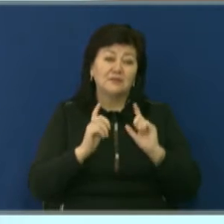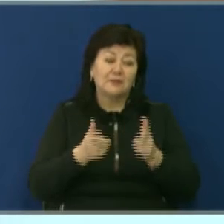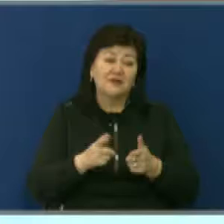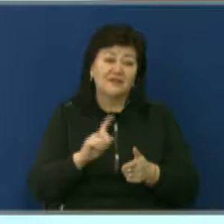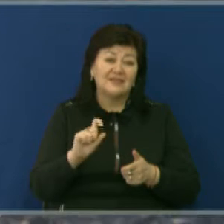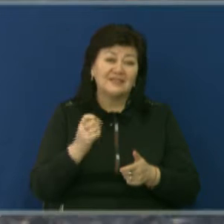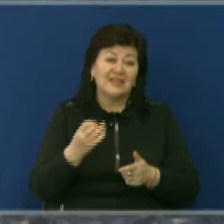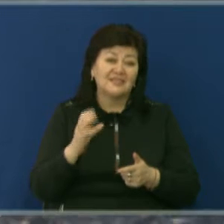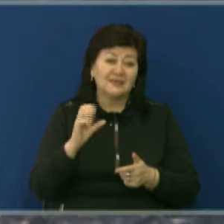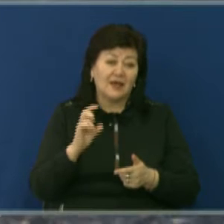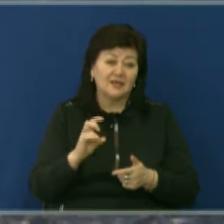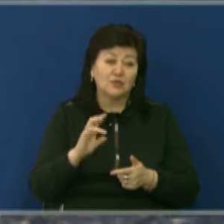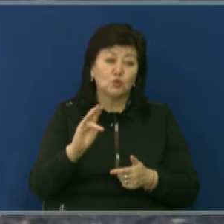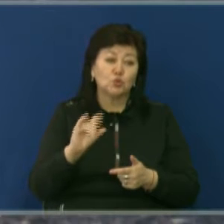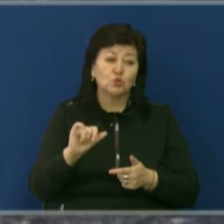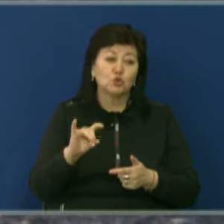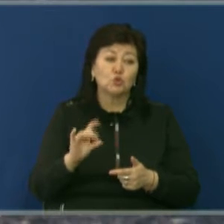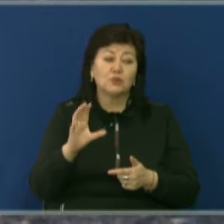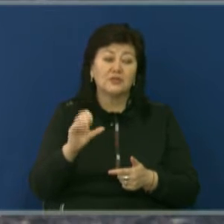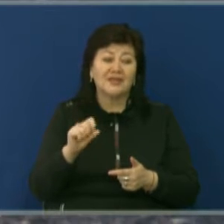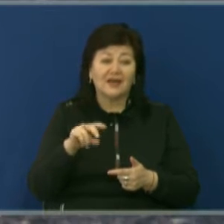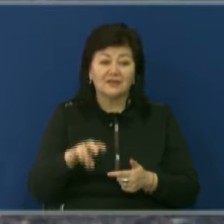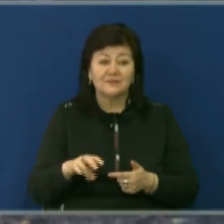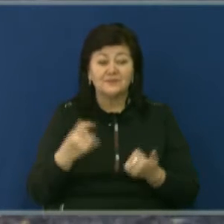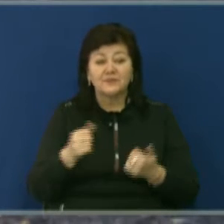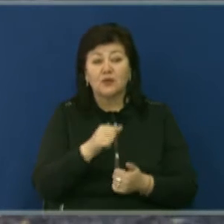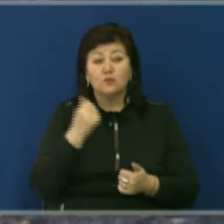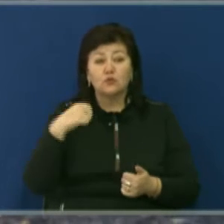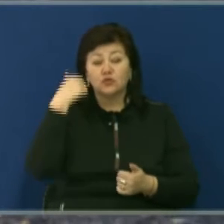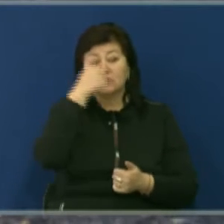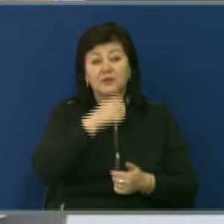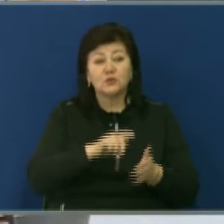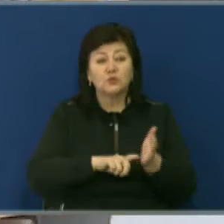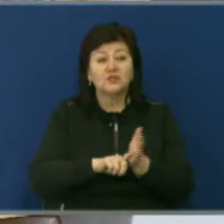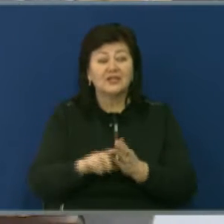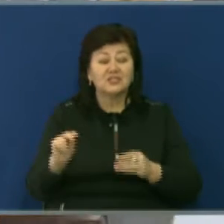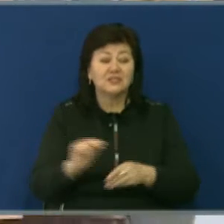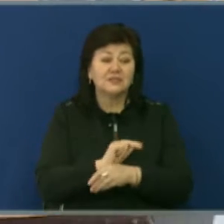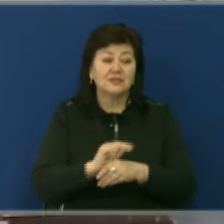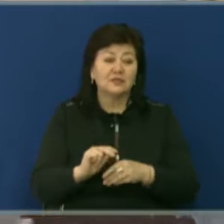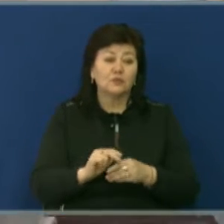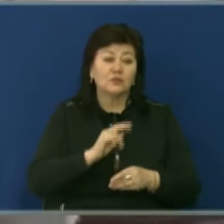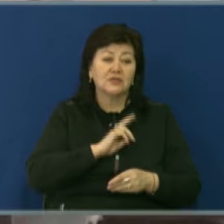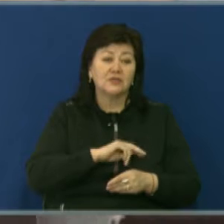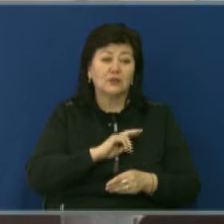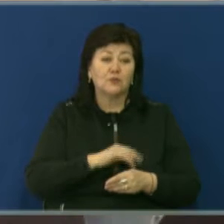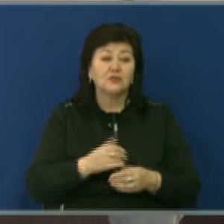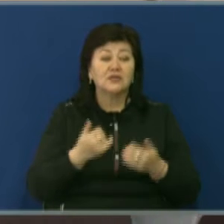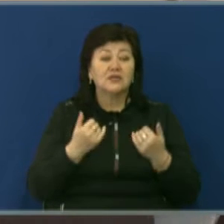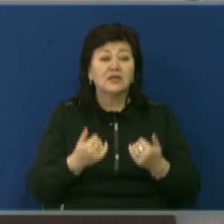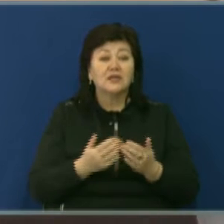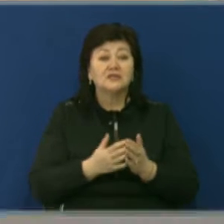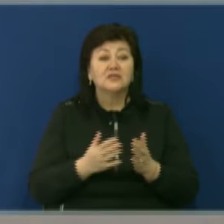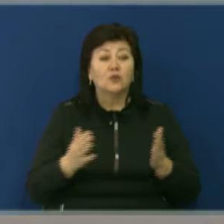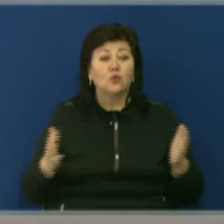қатынайтын болады. Әуежайды қалпына келтіру жұмыстары былтыр басталған болатын. Ол ұшу-қону жолағын салуды және монтаждауды көздейді. Яғни жолақ 300